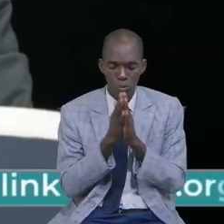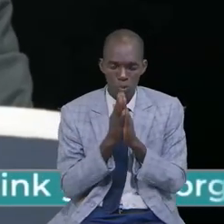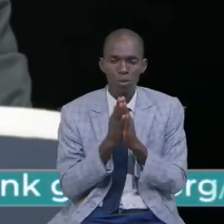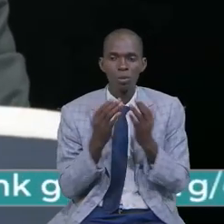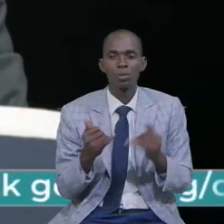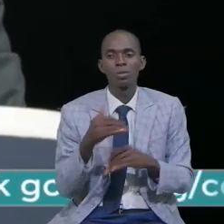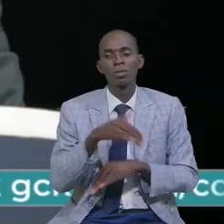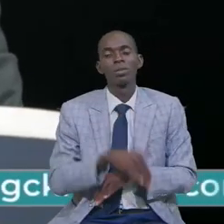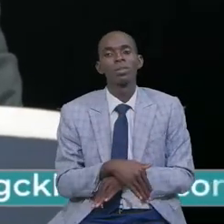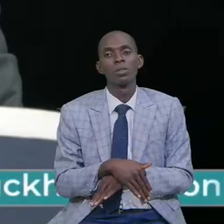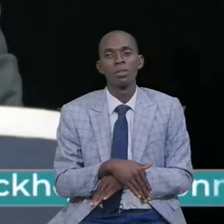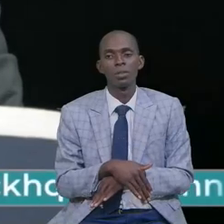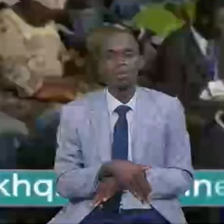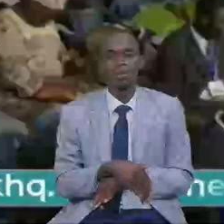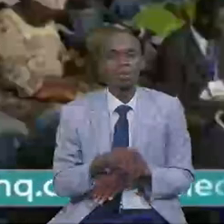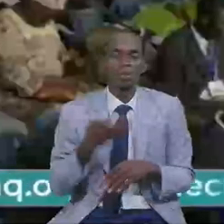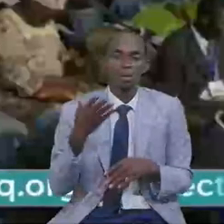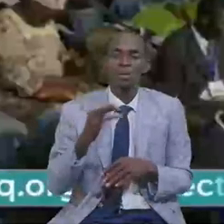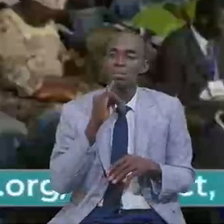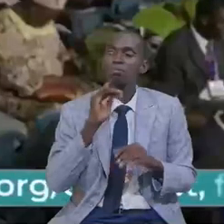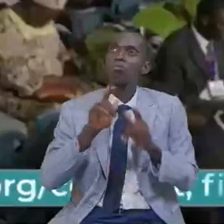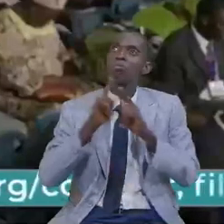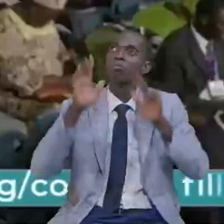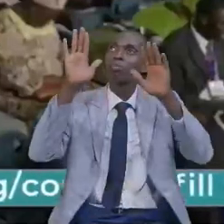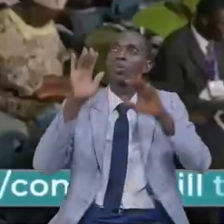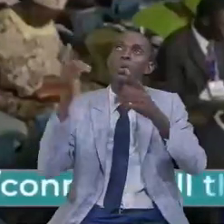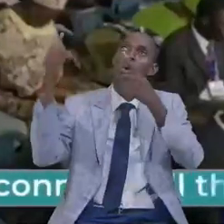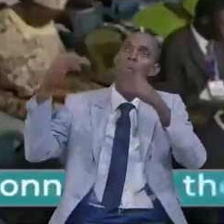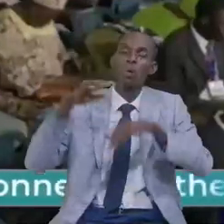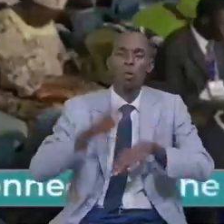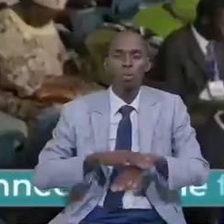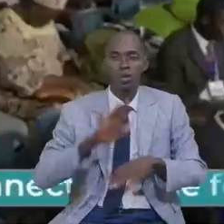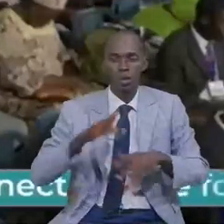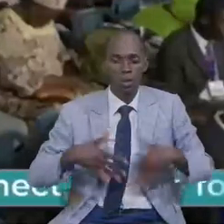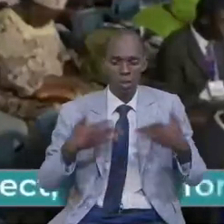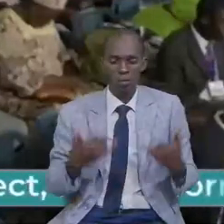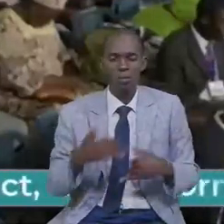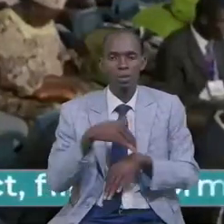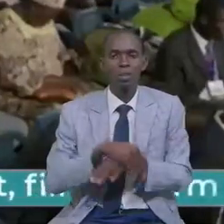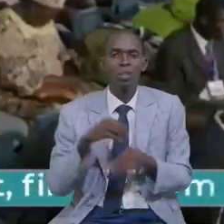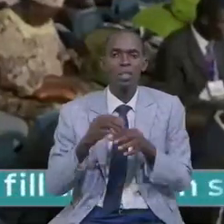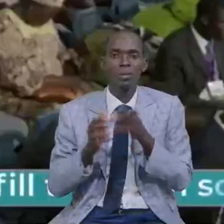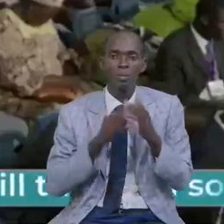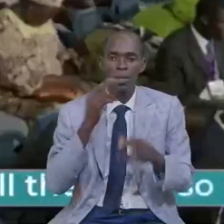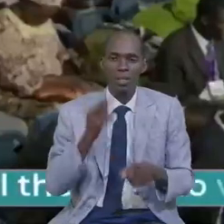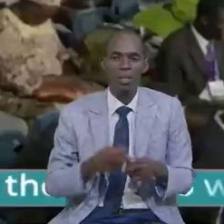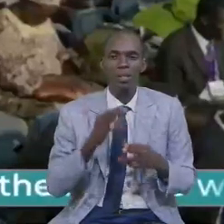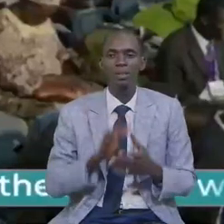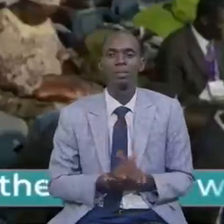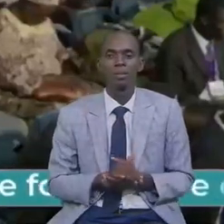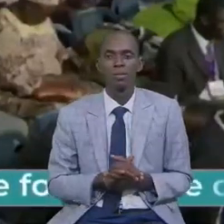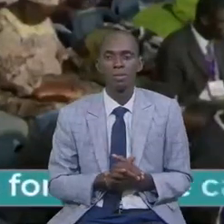Pour que la pluie de bénédictions vienne sur vous. Que la pluie de miracles vienne pour vous ce soir.